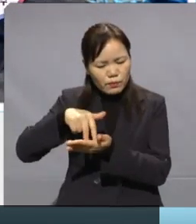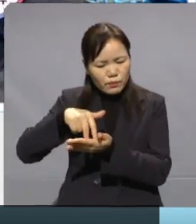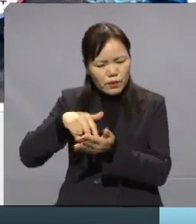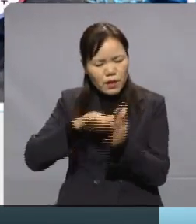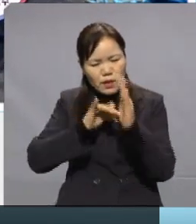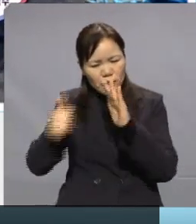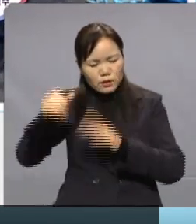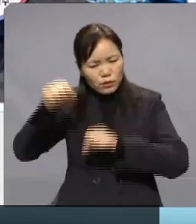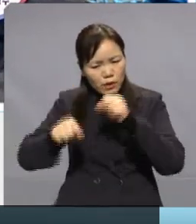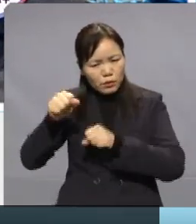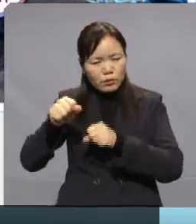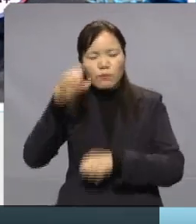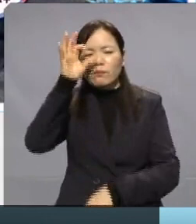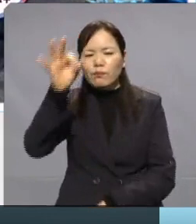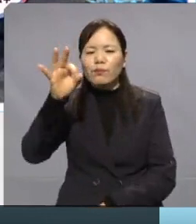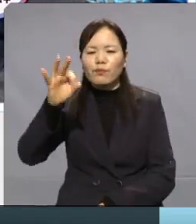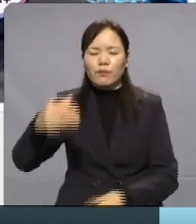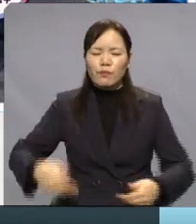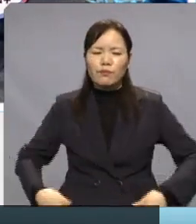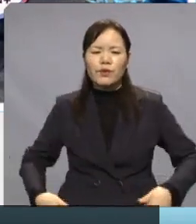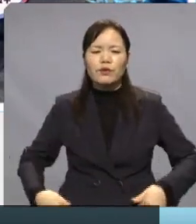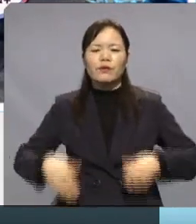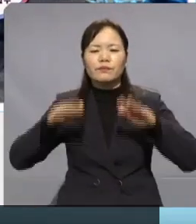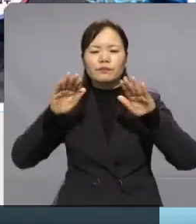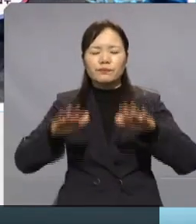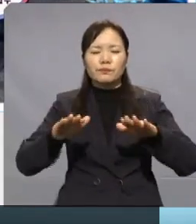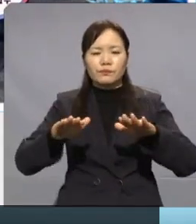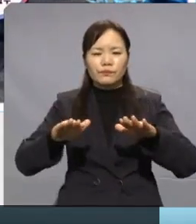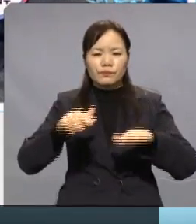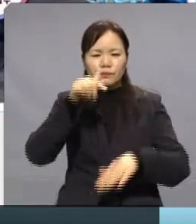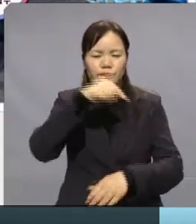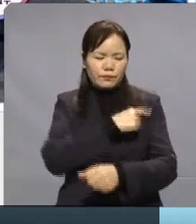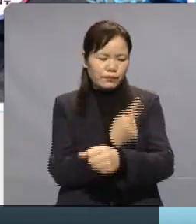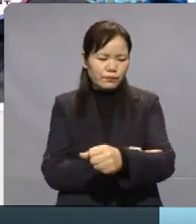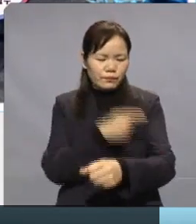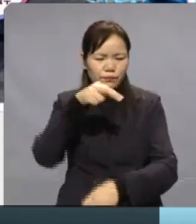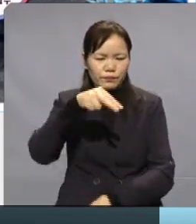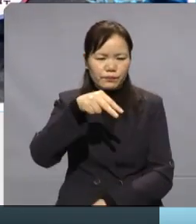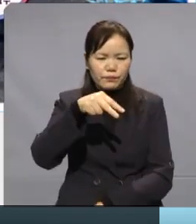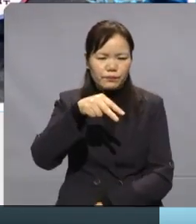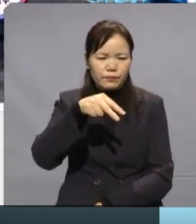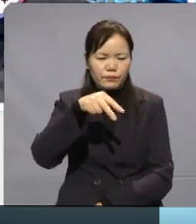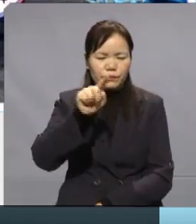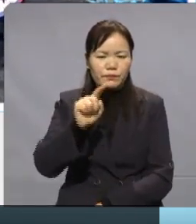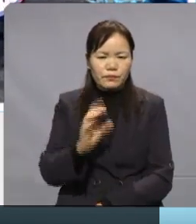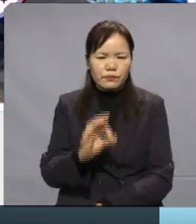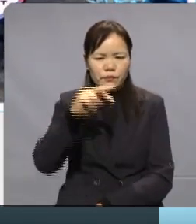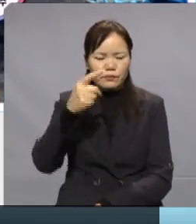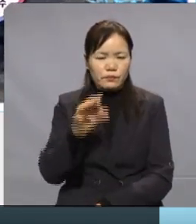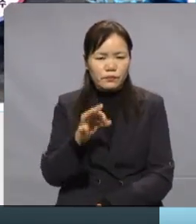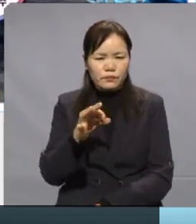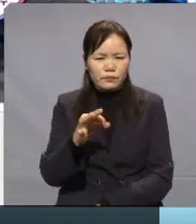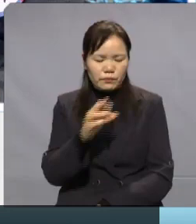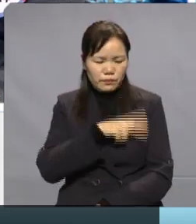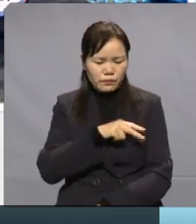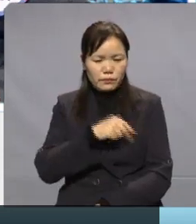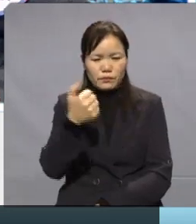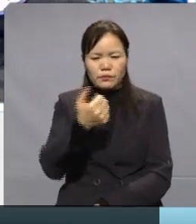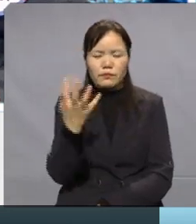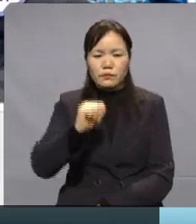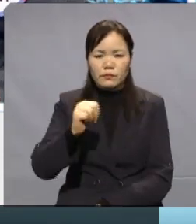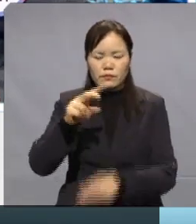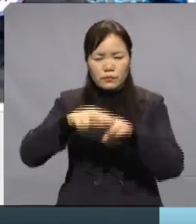봐야 되고요. 또 하나는 이번 그 권상도 의원 그 50억 퇴직금 뇌물 무죄